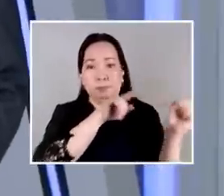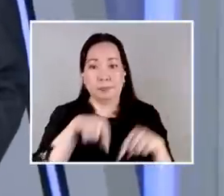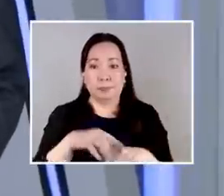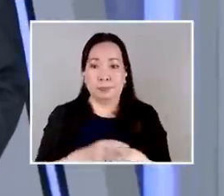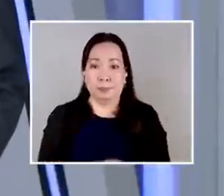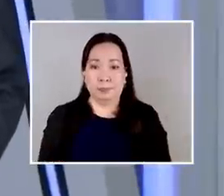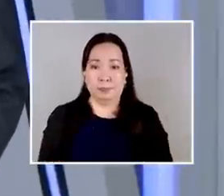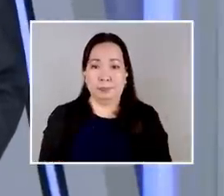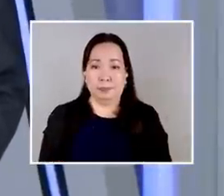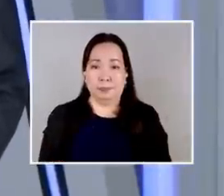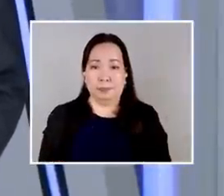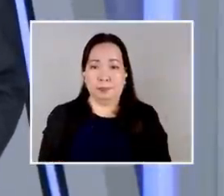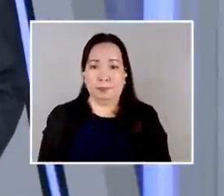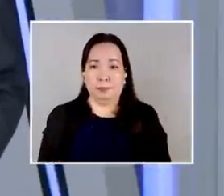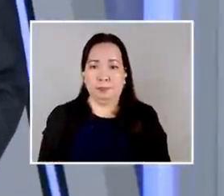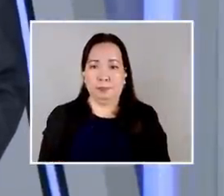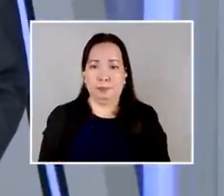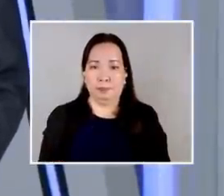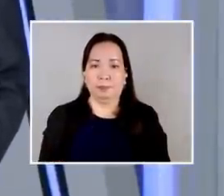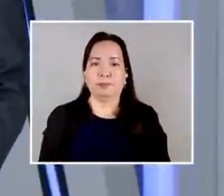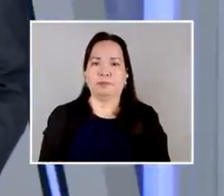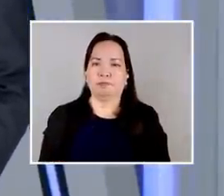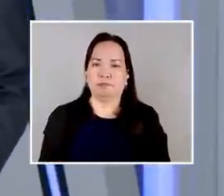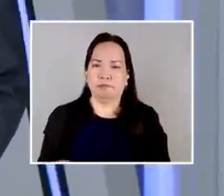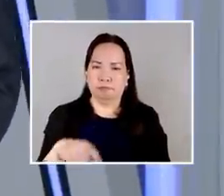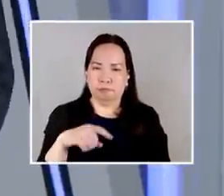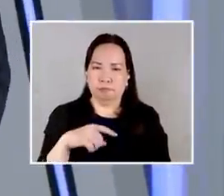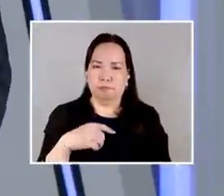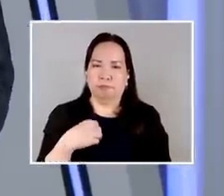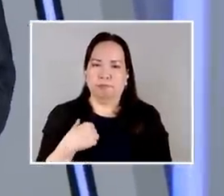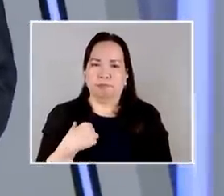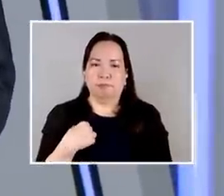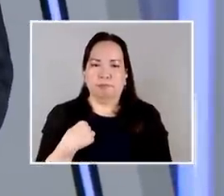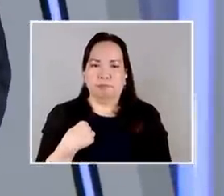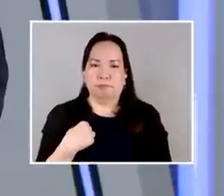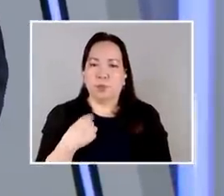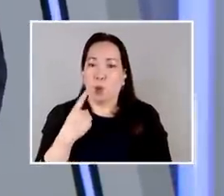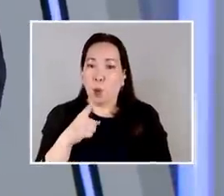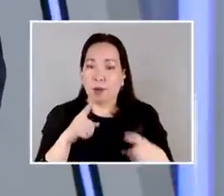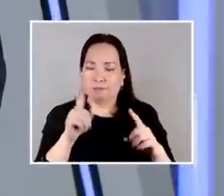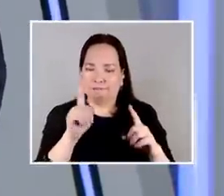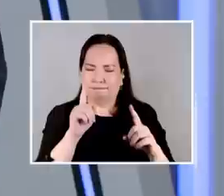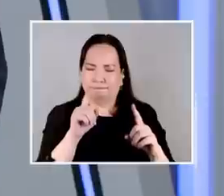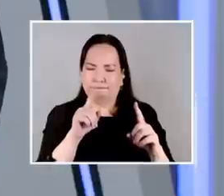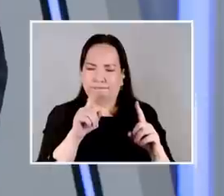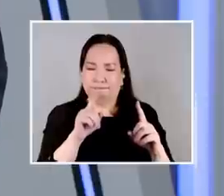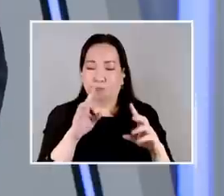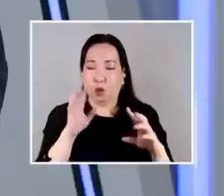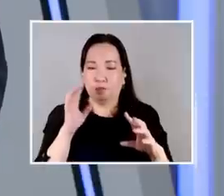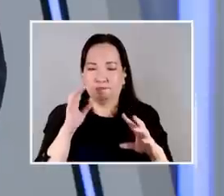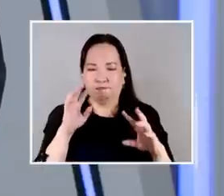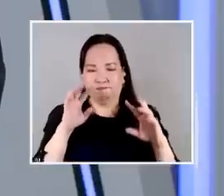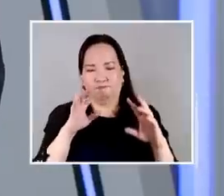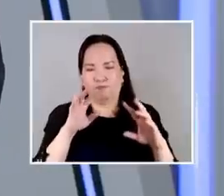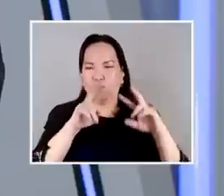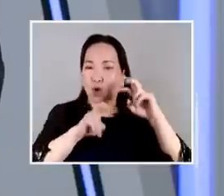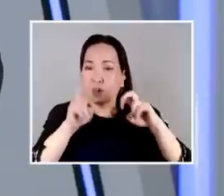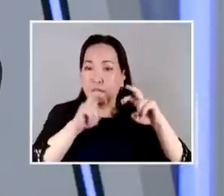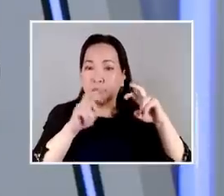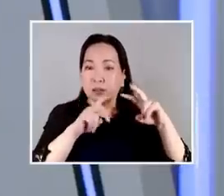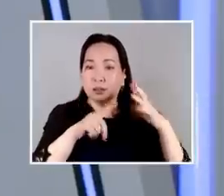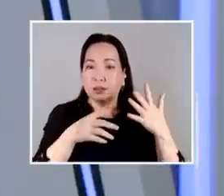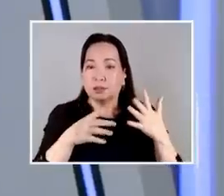Mass disaster. Ganito inihalin tulad ng isang forensic pathologist ang mga naipong bangkay ng mga preso sa